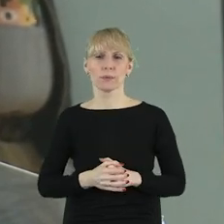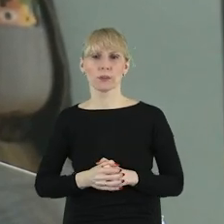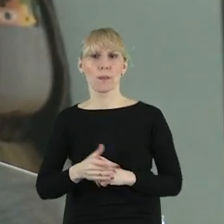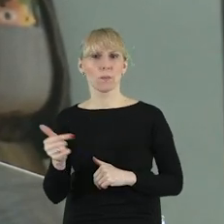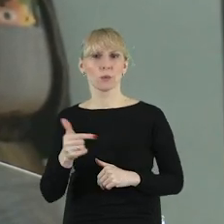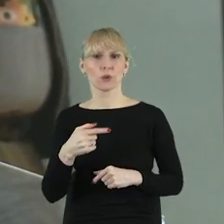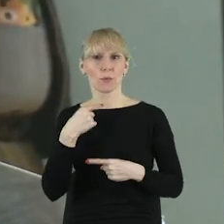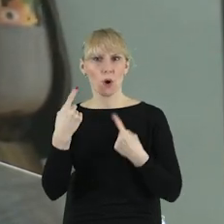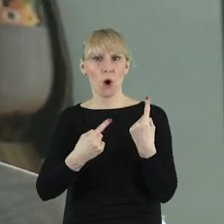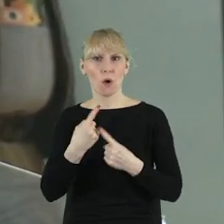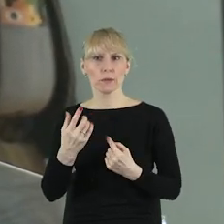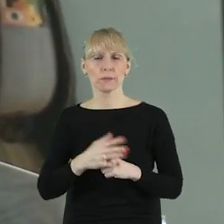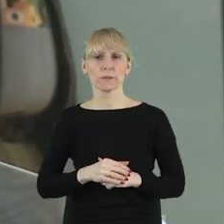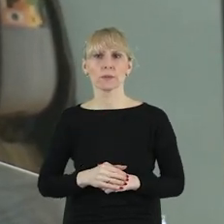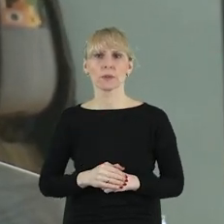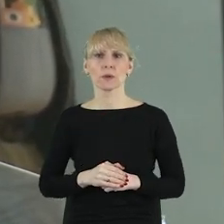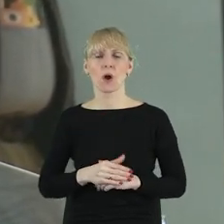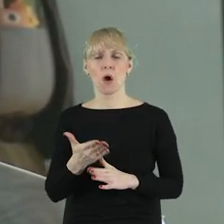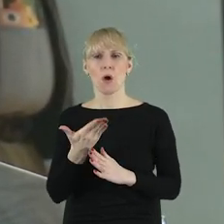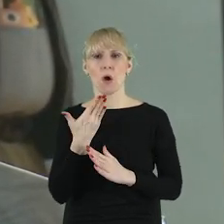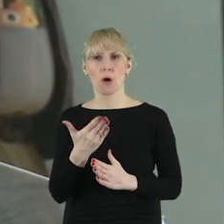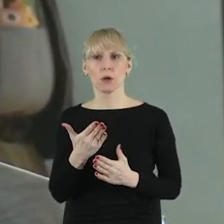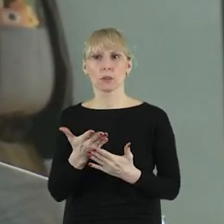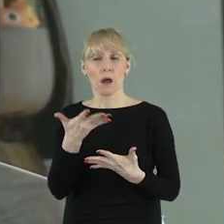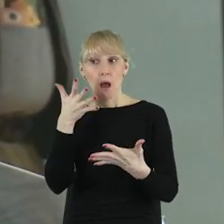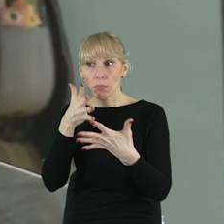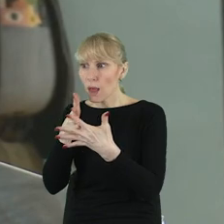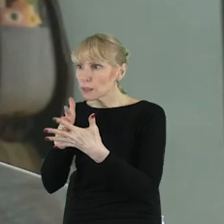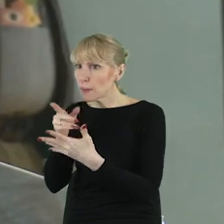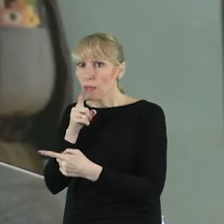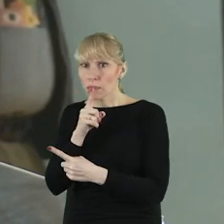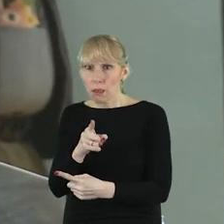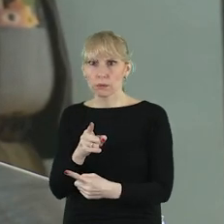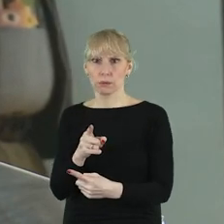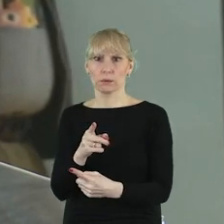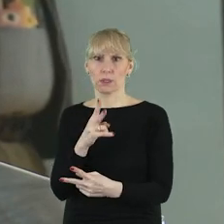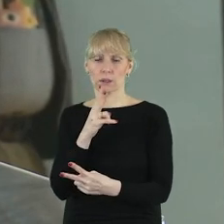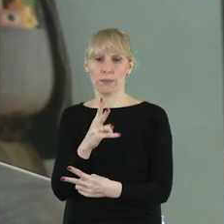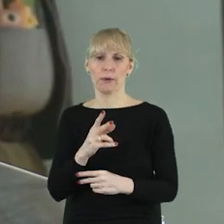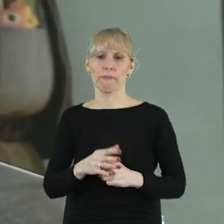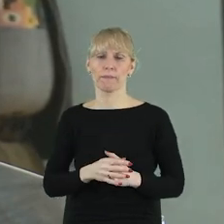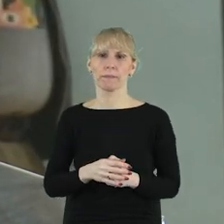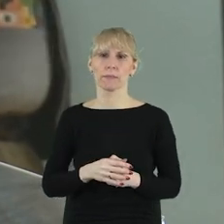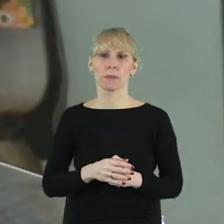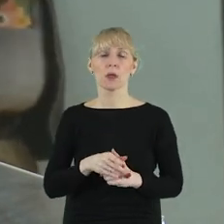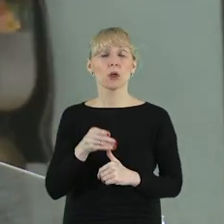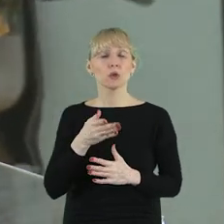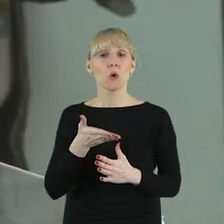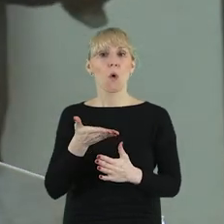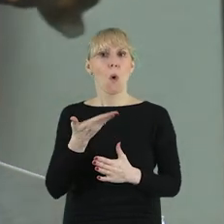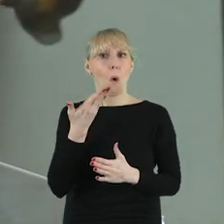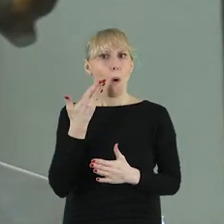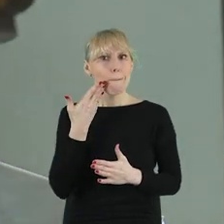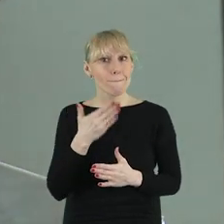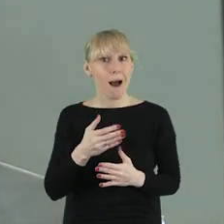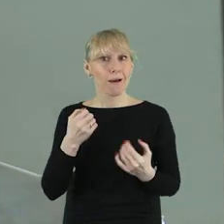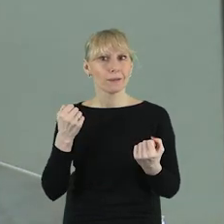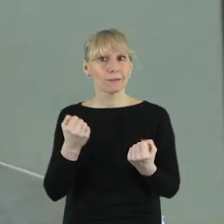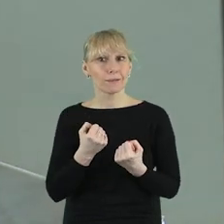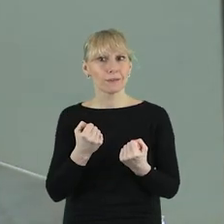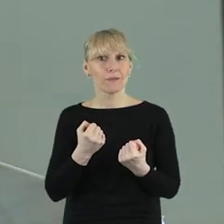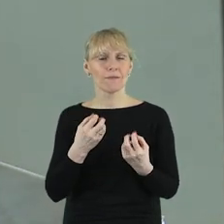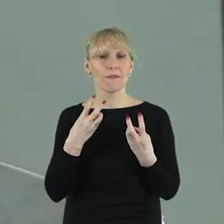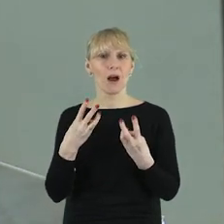musimy mówić o bardzo dużej transparentności, zwłaszcza kiedy rozmawiamy o bardzo cennych